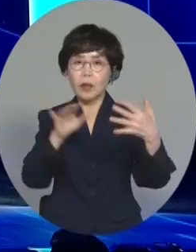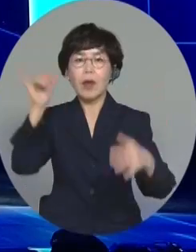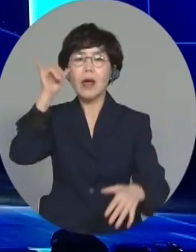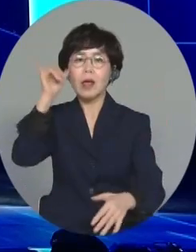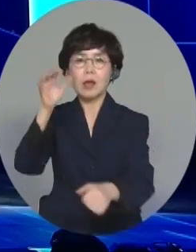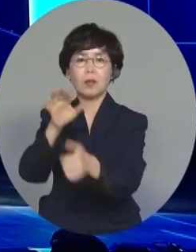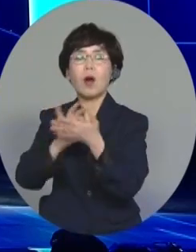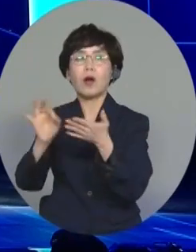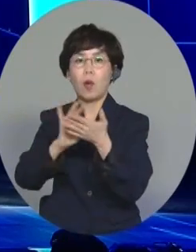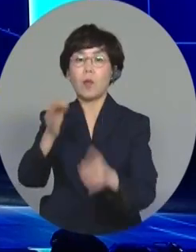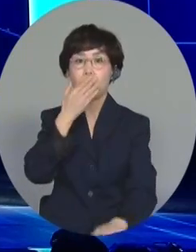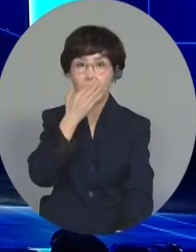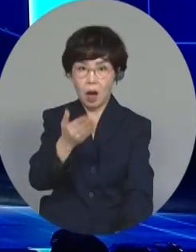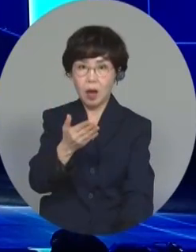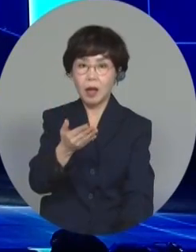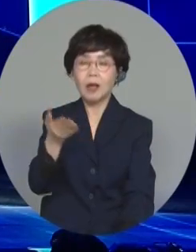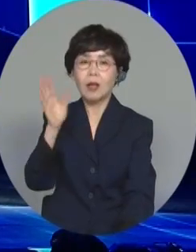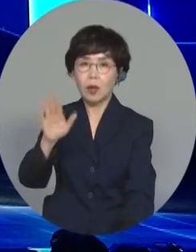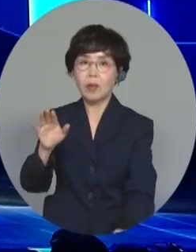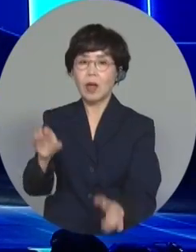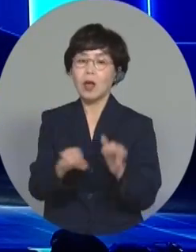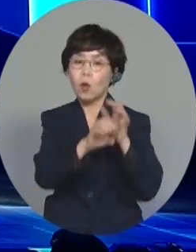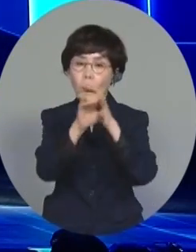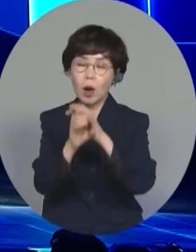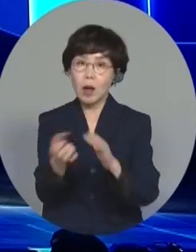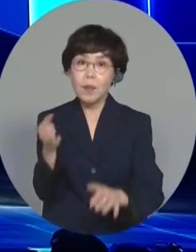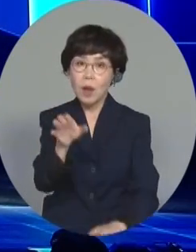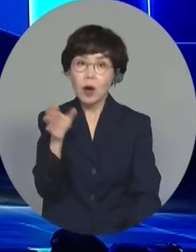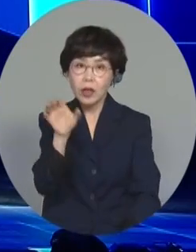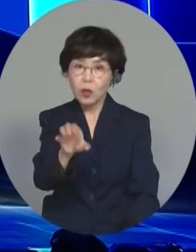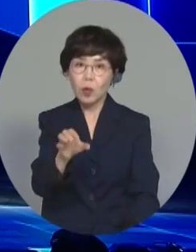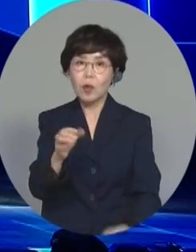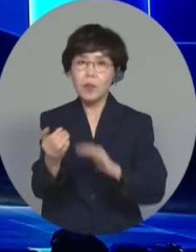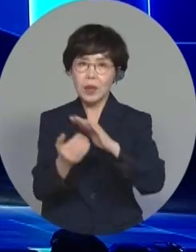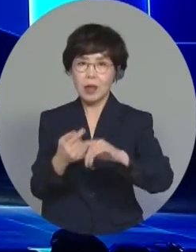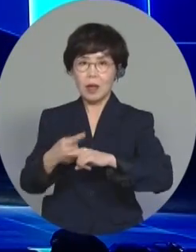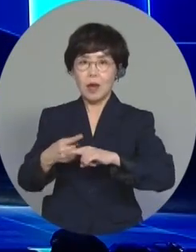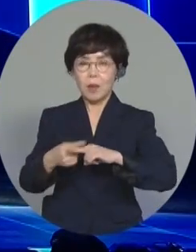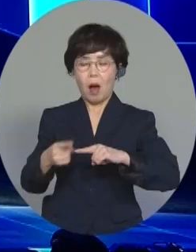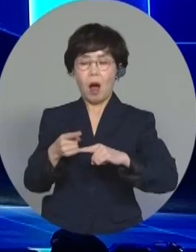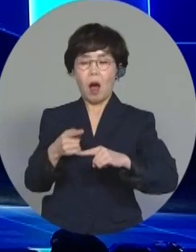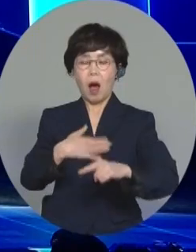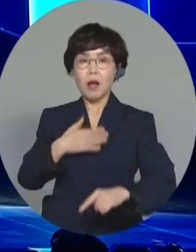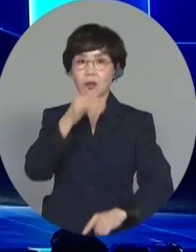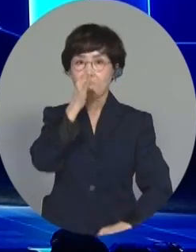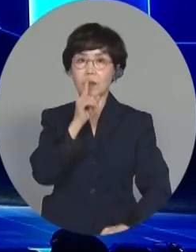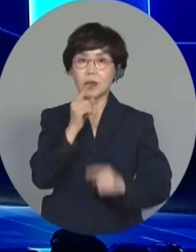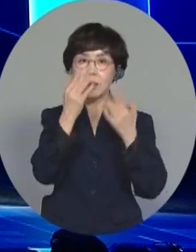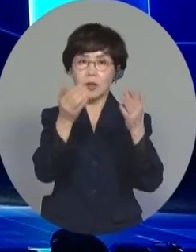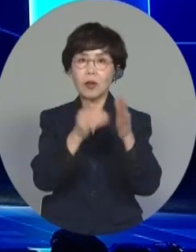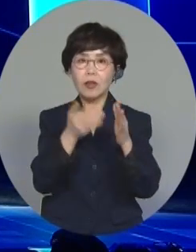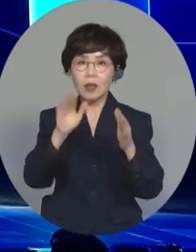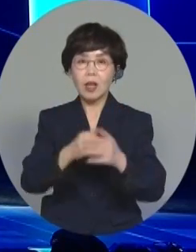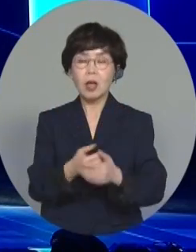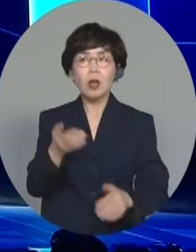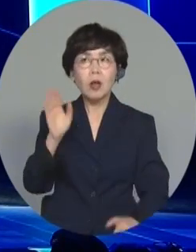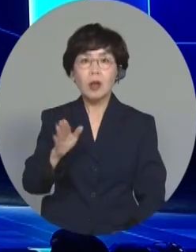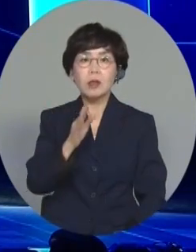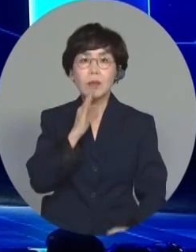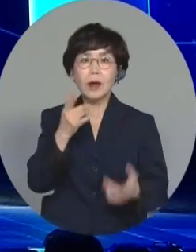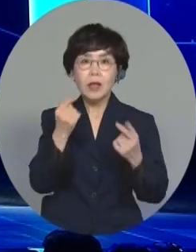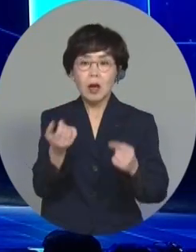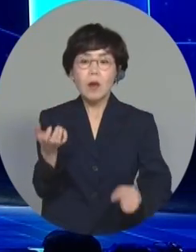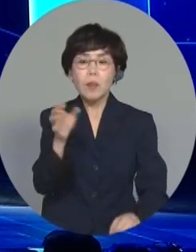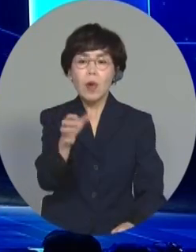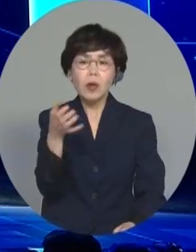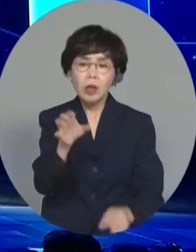활용을 할 수 있는데요. 코로나 바이러스 변이 같은 것도 예측할 수 있다고 말씀을 드렸죠. 그런데 실제로 이